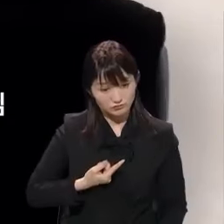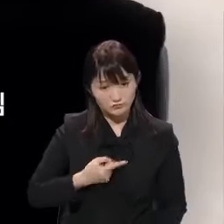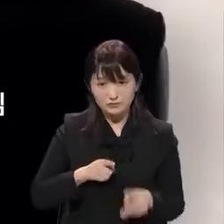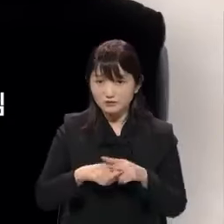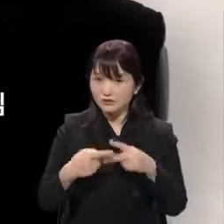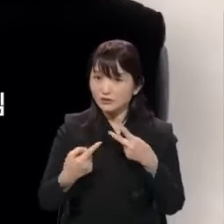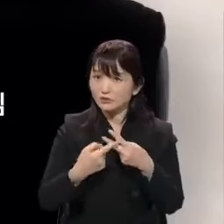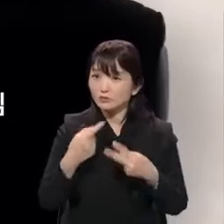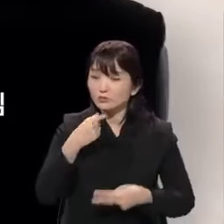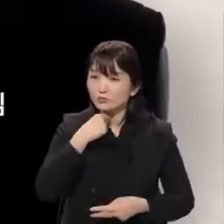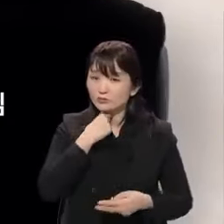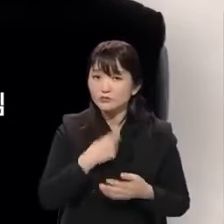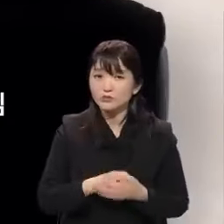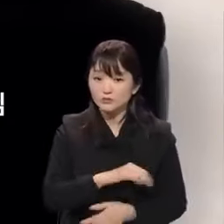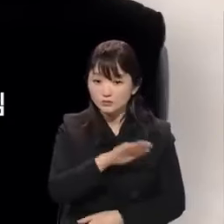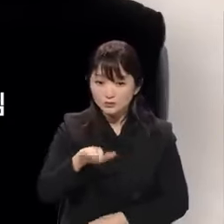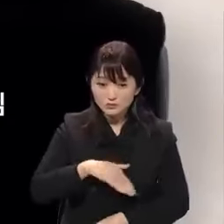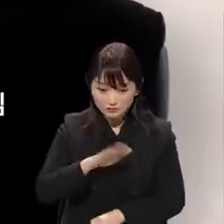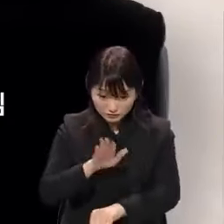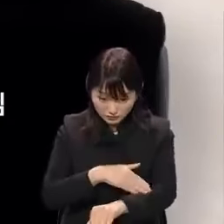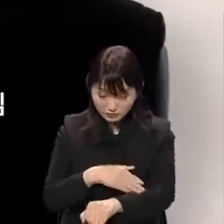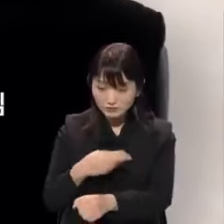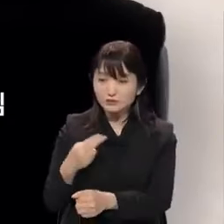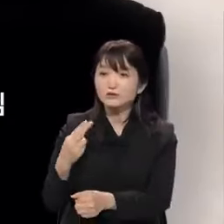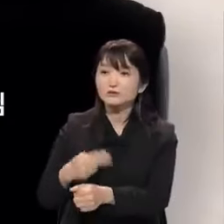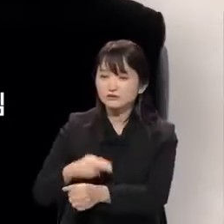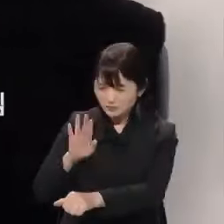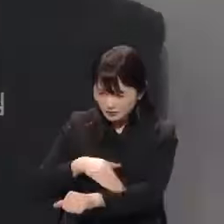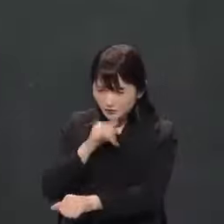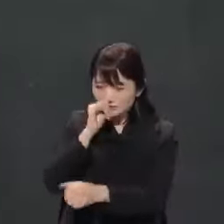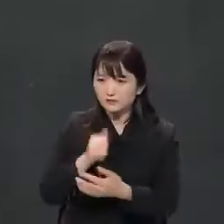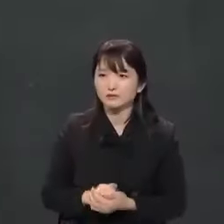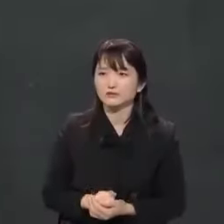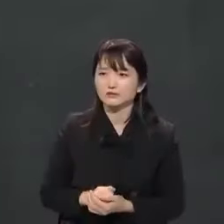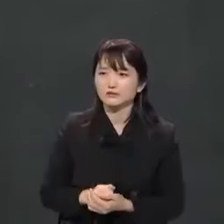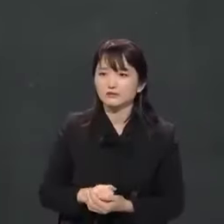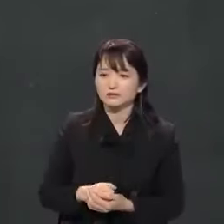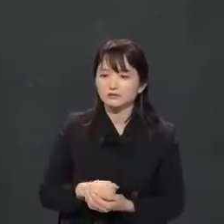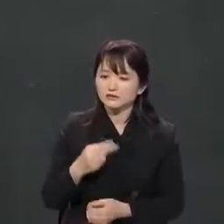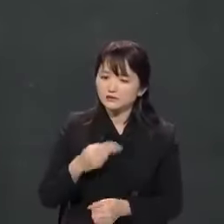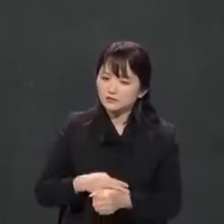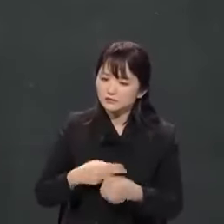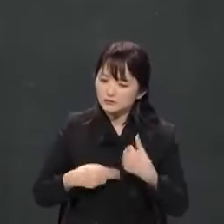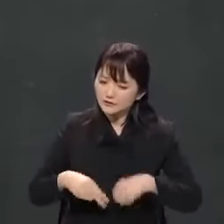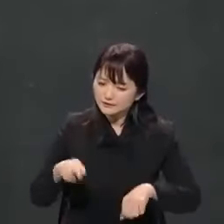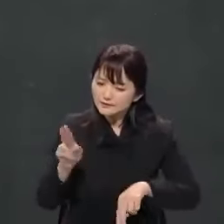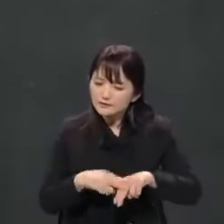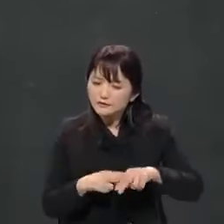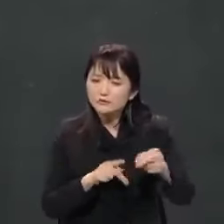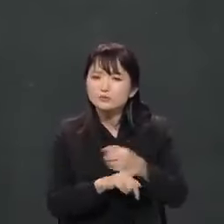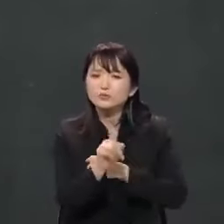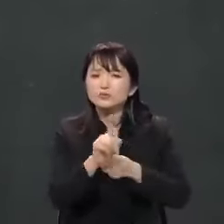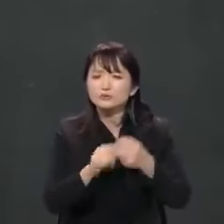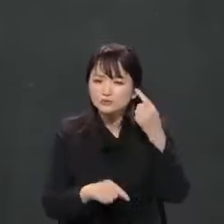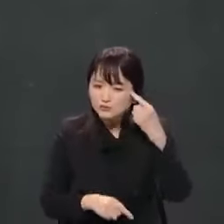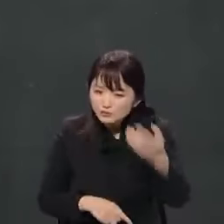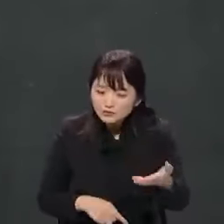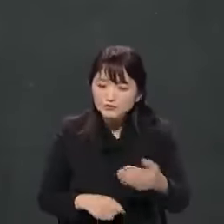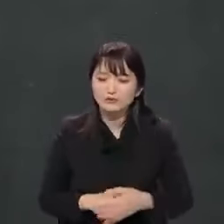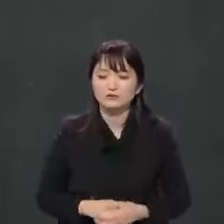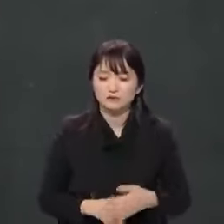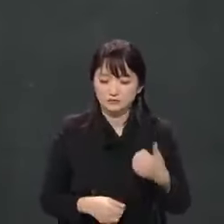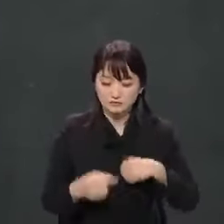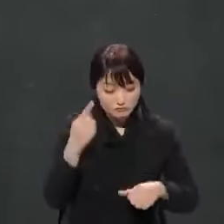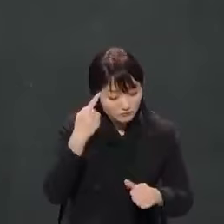것 같아요. 우리가 정말 잘못했구나. 선생님 때린 것도 잘못했지만 오죽했으면 선생님이 이렇게까지 때렸을까라는 생각을 하고 싶으셨던 것 같아요. 그래서 물어봤대요. 너 왜